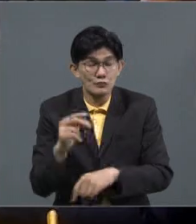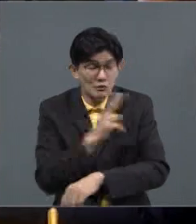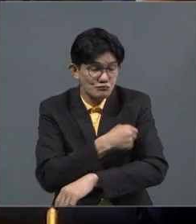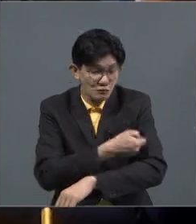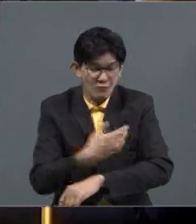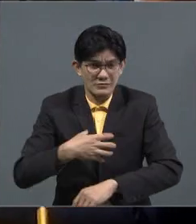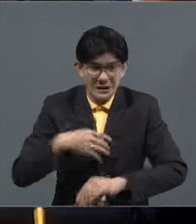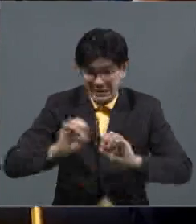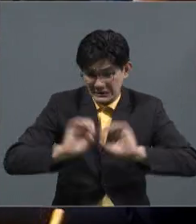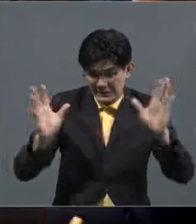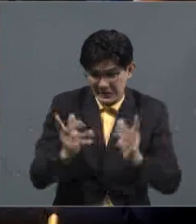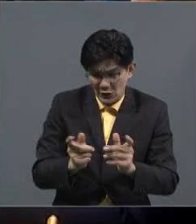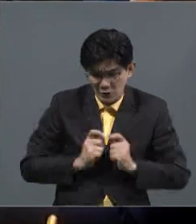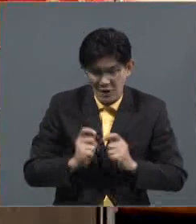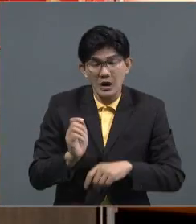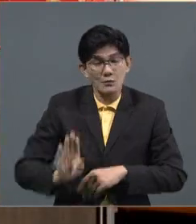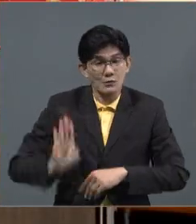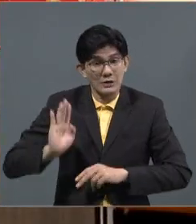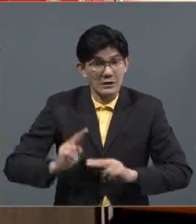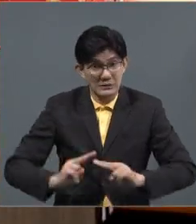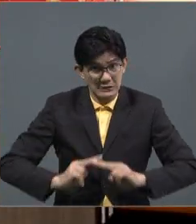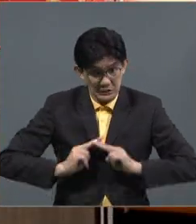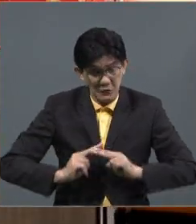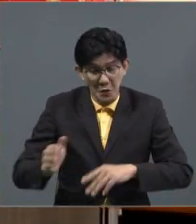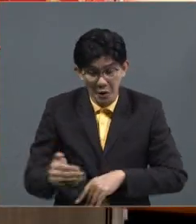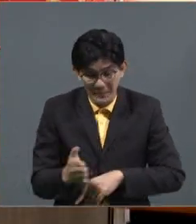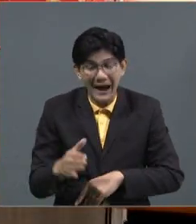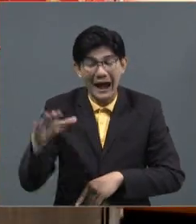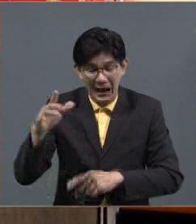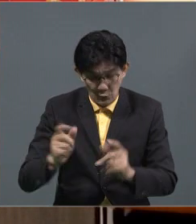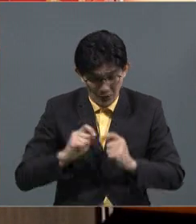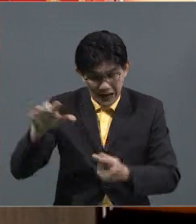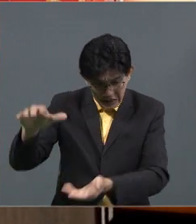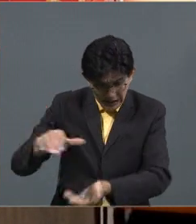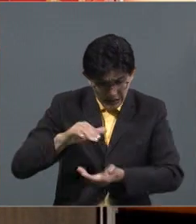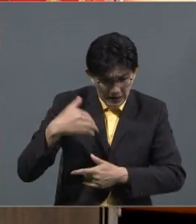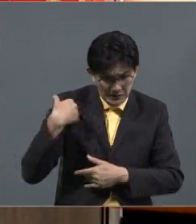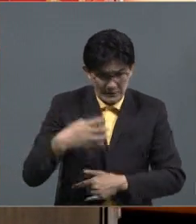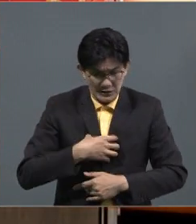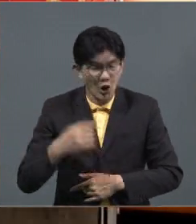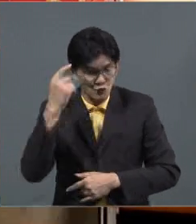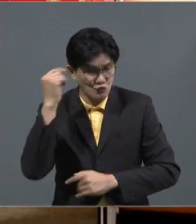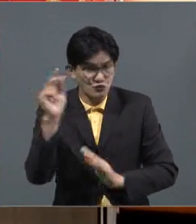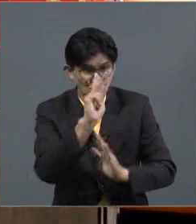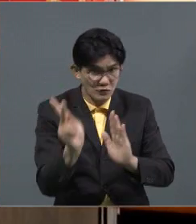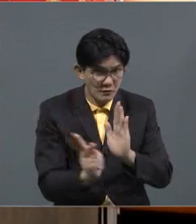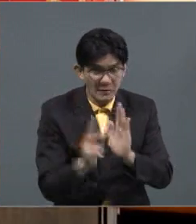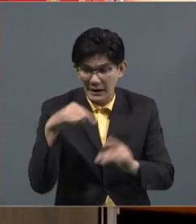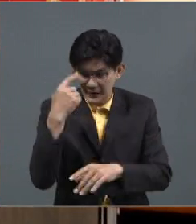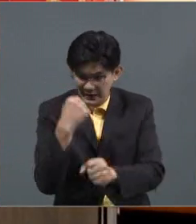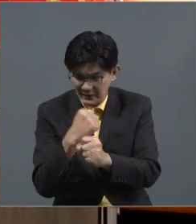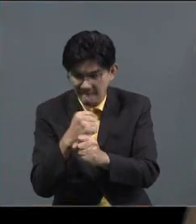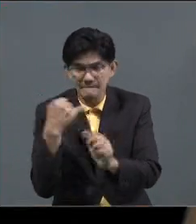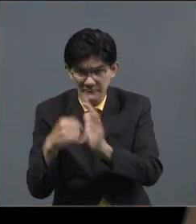นเรื่องการอนุญาตให้เอกชนนำเข้าปลาอันนี้เข้ามาและต้องการทราบข้อกฎหมายในการเอาผิดผู้นำเข้าร